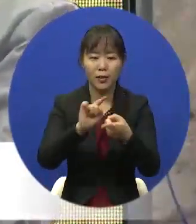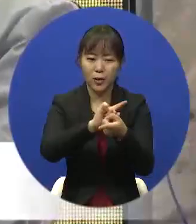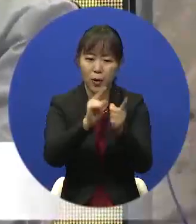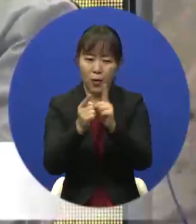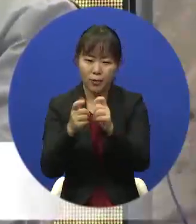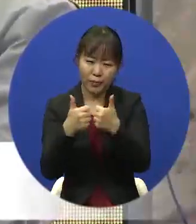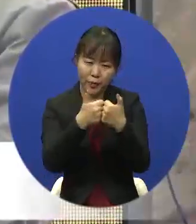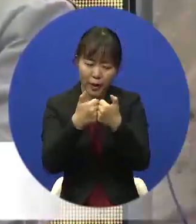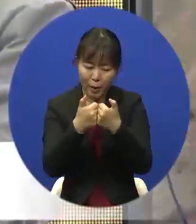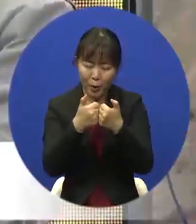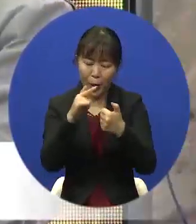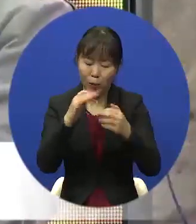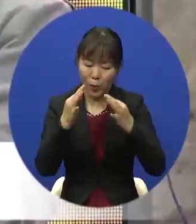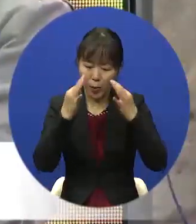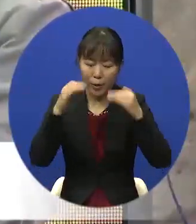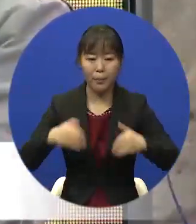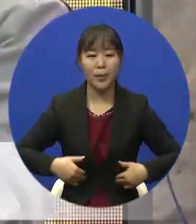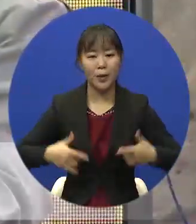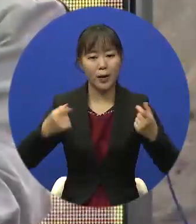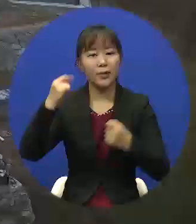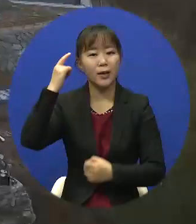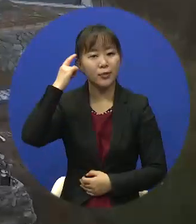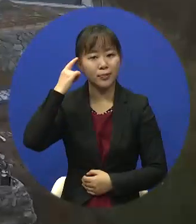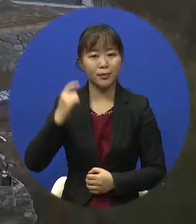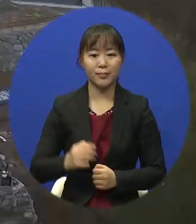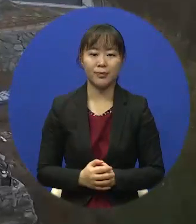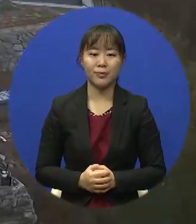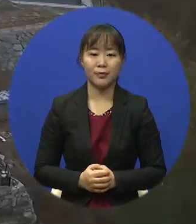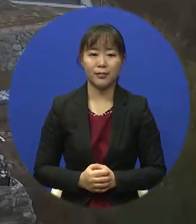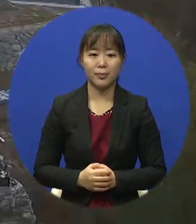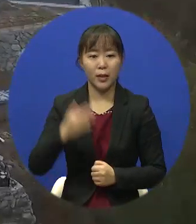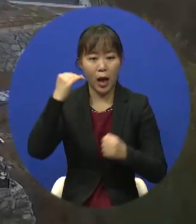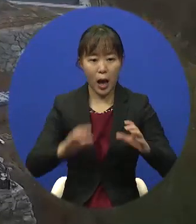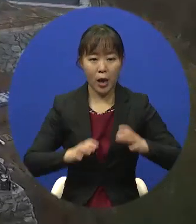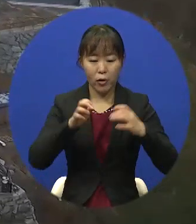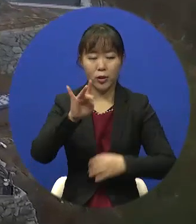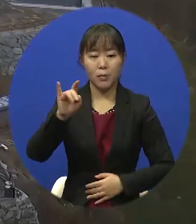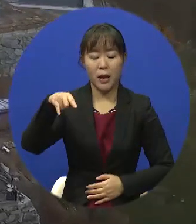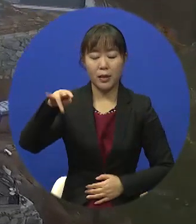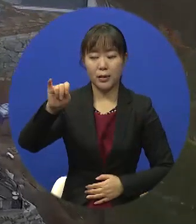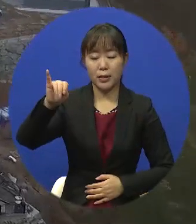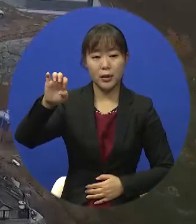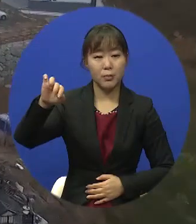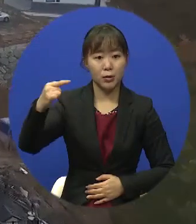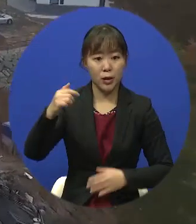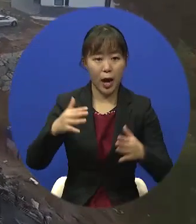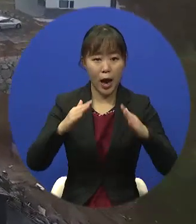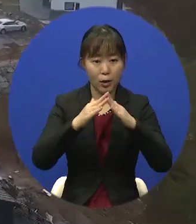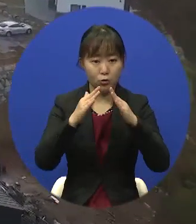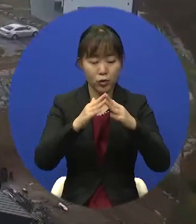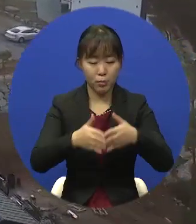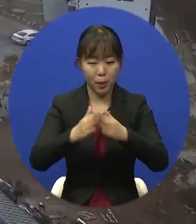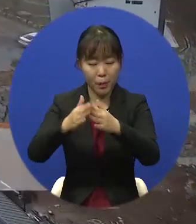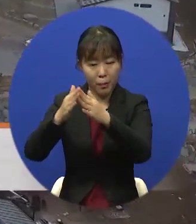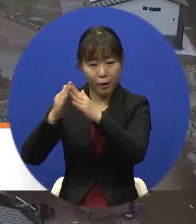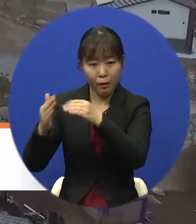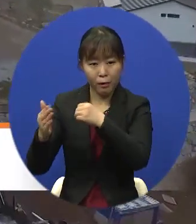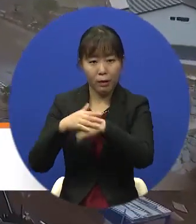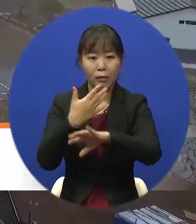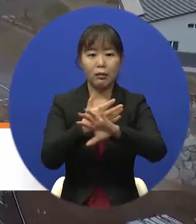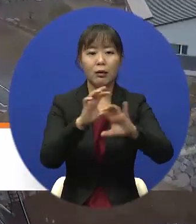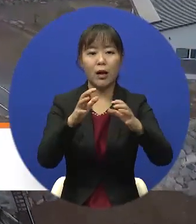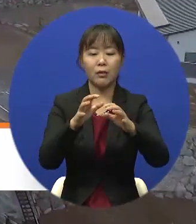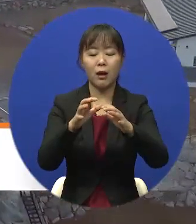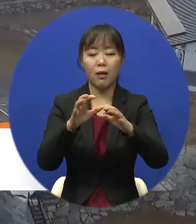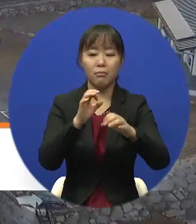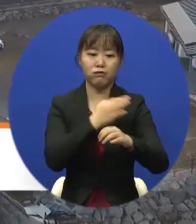맞대고 노력을 해야 한다고 생각합니다. 국내에도 패시브하우스 마을이 건립됨에 따라 더 이상 해외